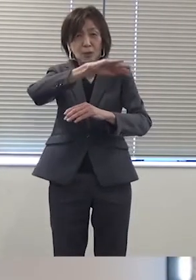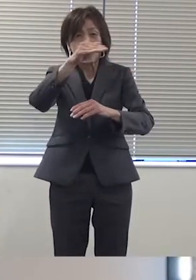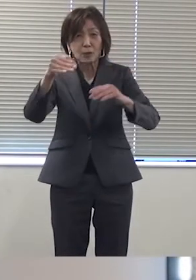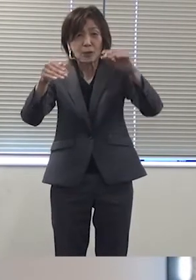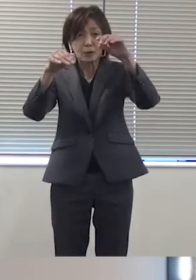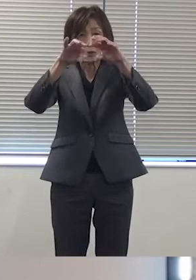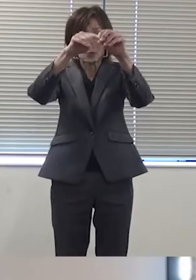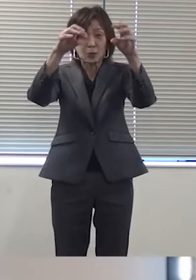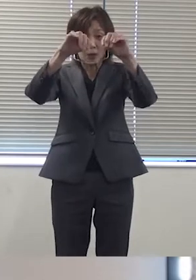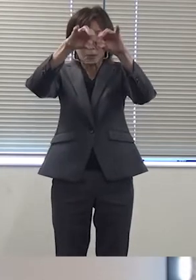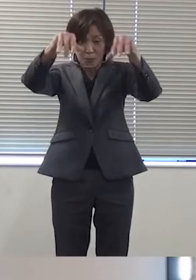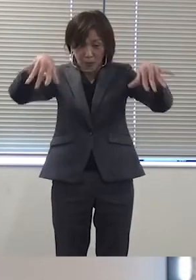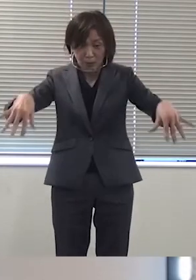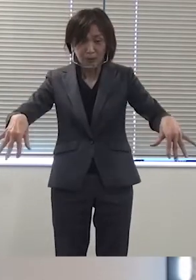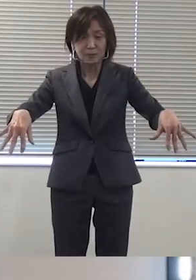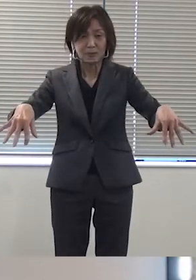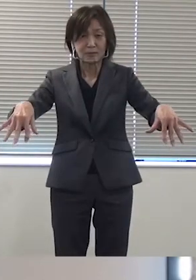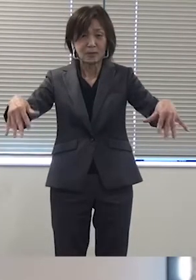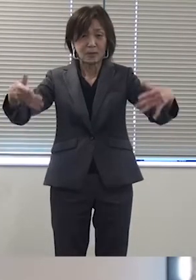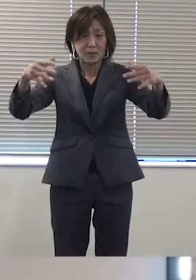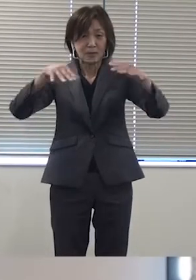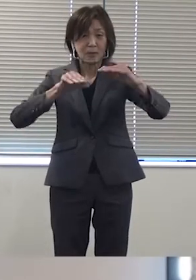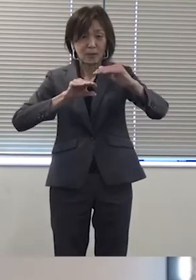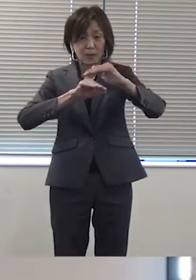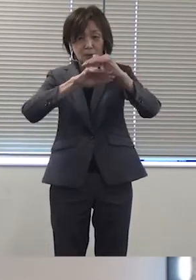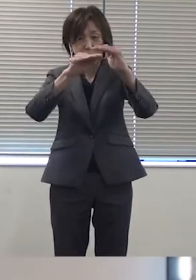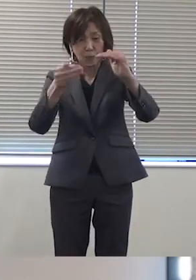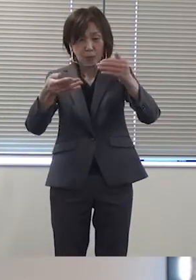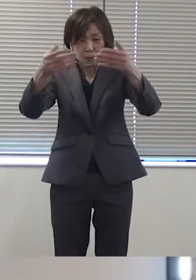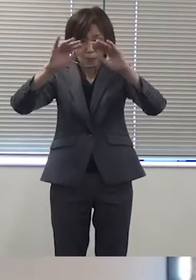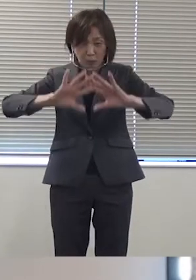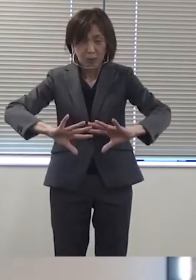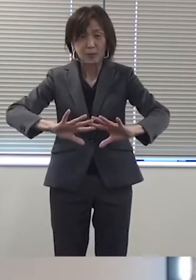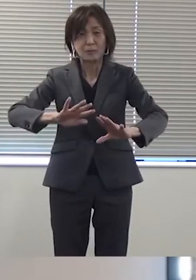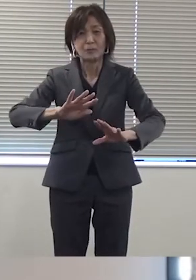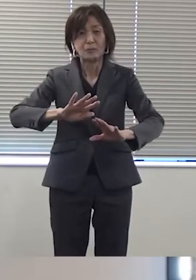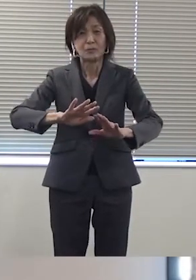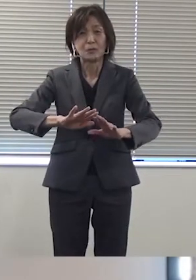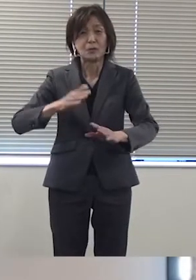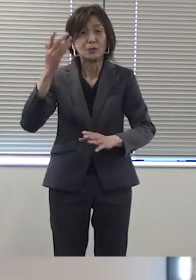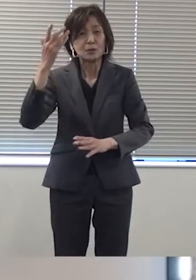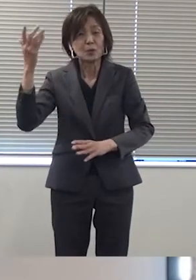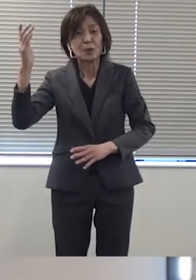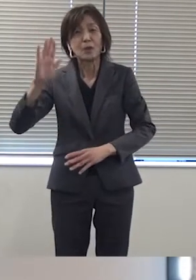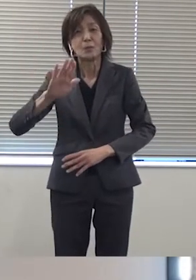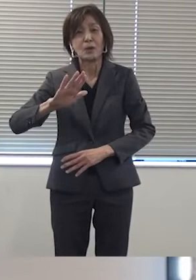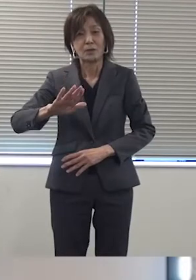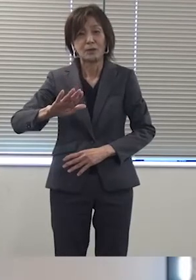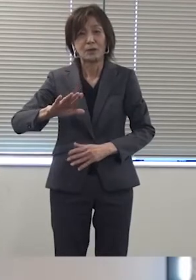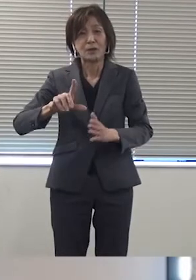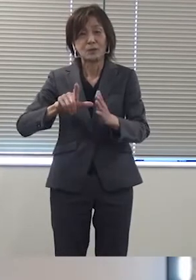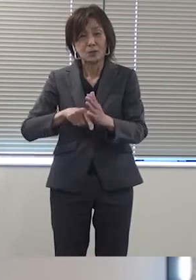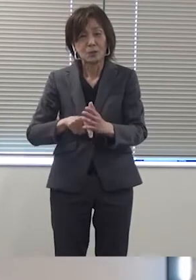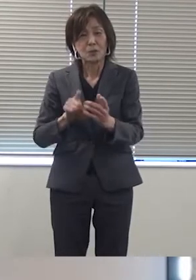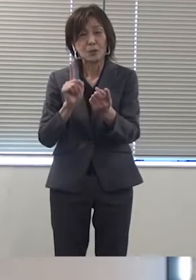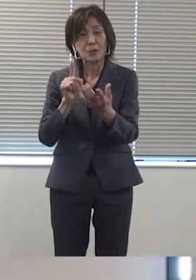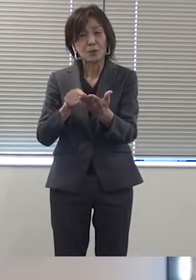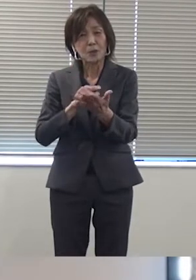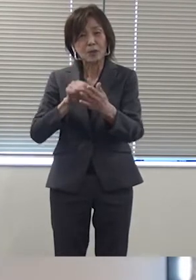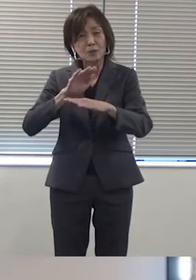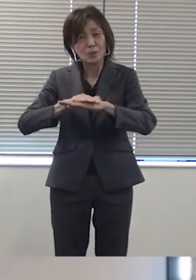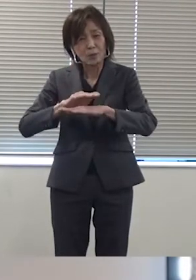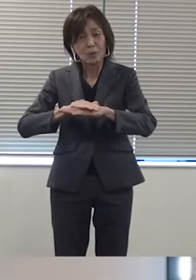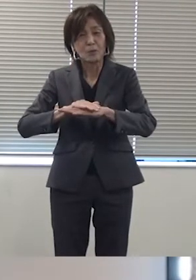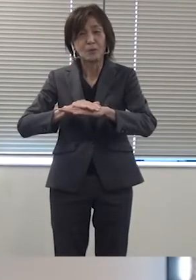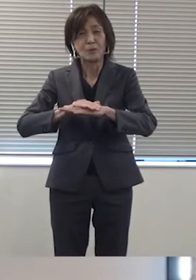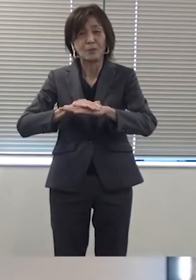にどういう対応ですぐ土砂を抜けるとかですね、そういうことを当然考えておかなければいけないというふうに思います。 新年度